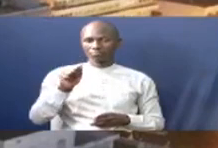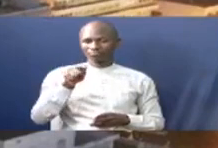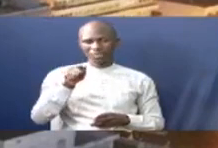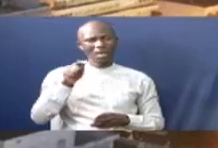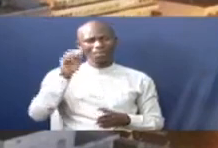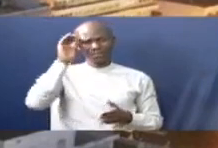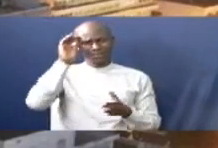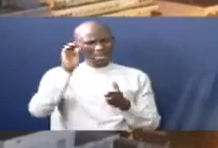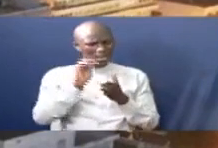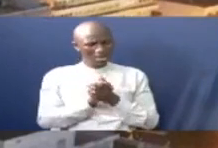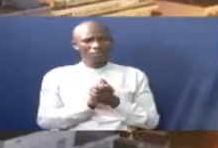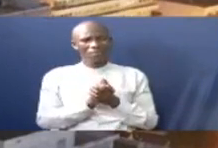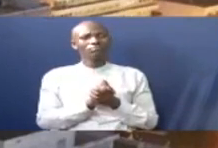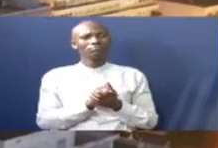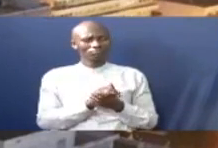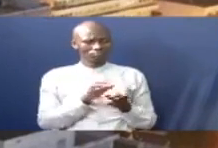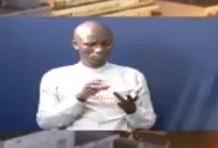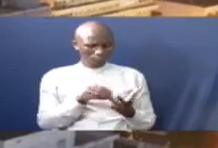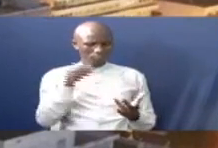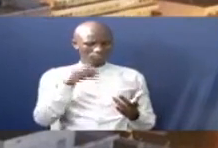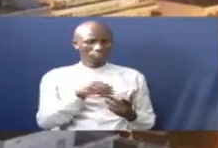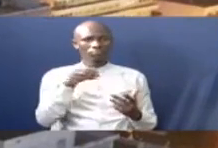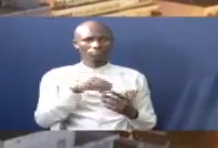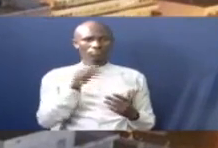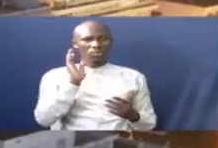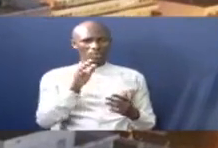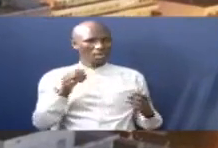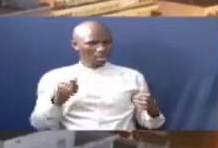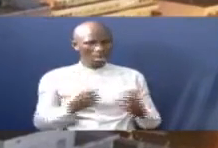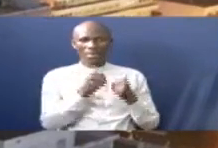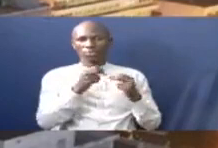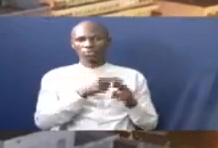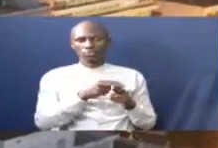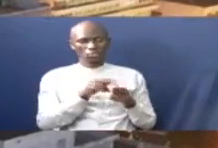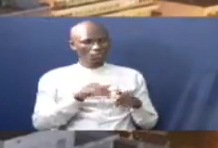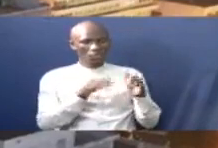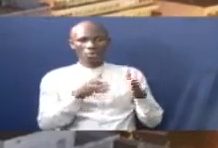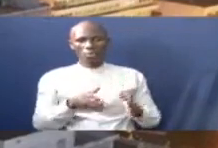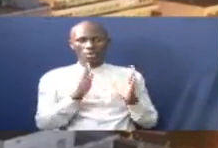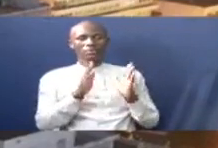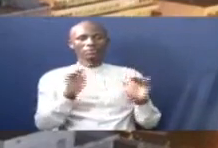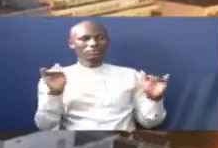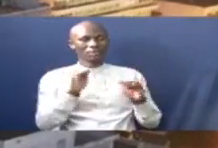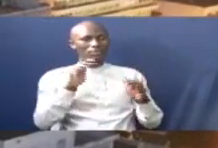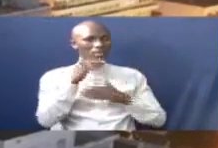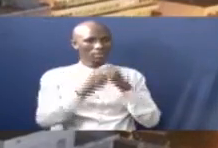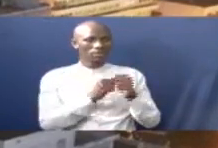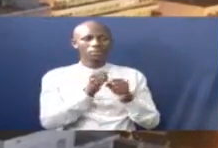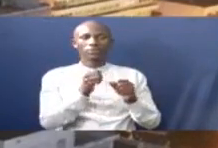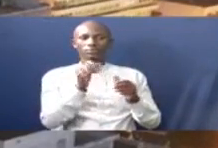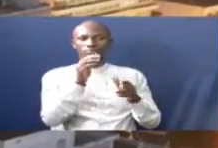wa chama kiunu kwithio kikika kwanza ila ya ilite obamona kutoa isi ya unyubani munene ukitoa mwaka wa ngili na miongo ili na